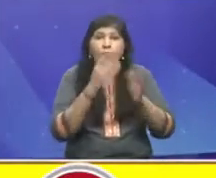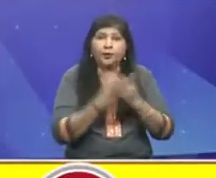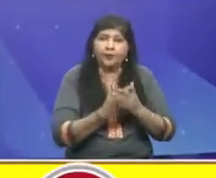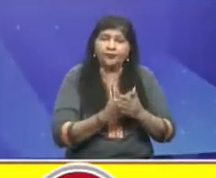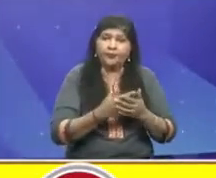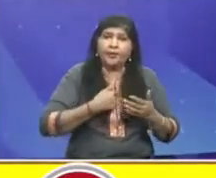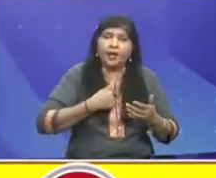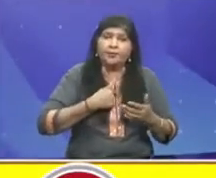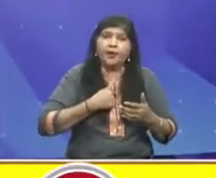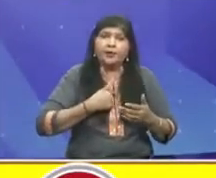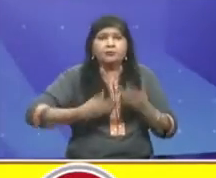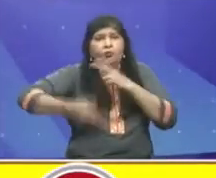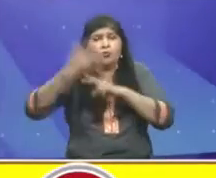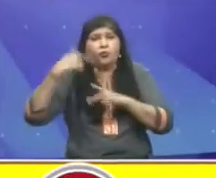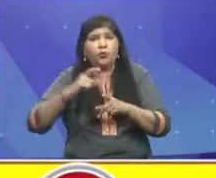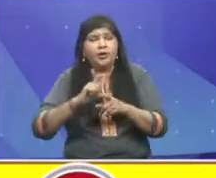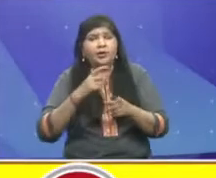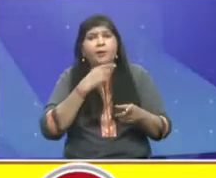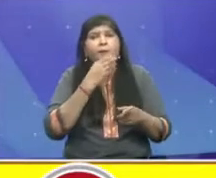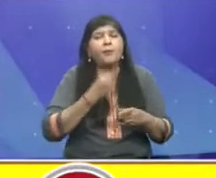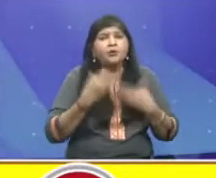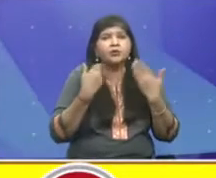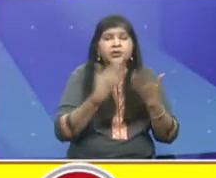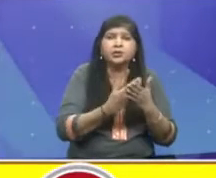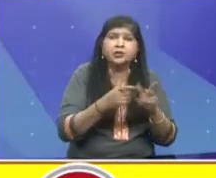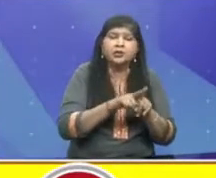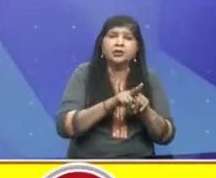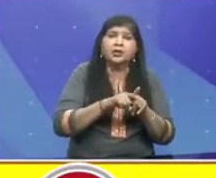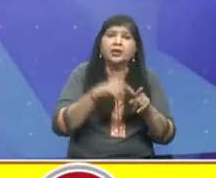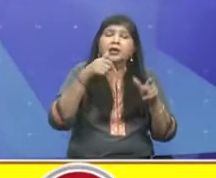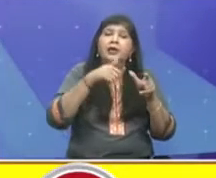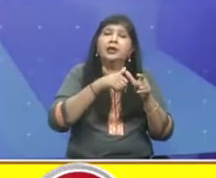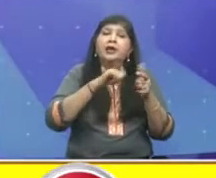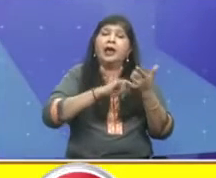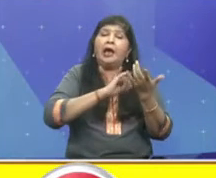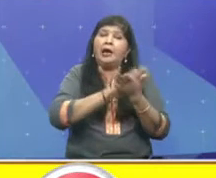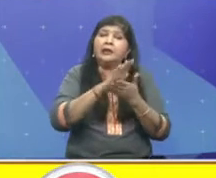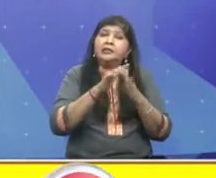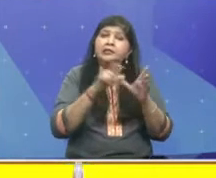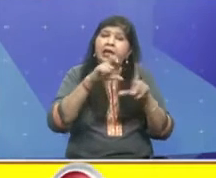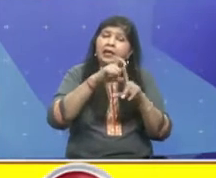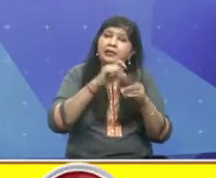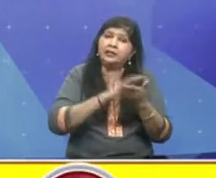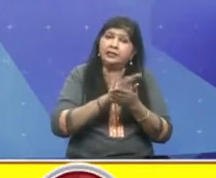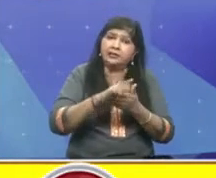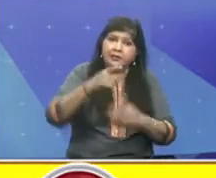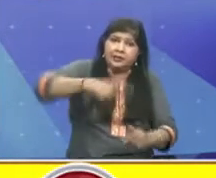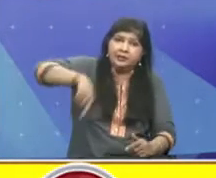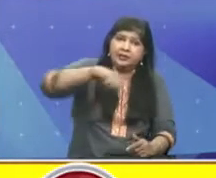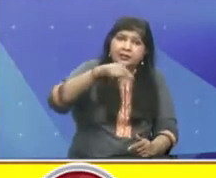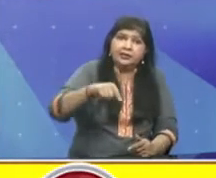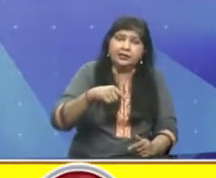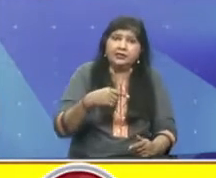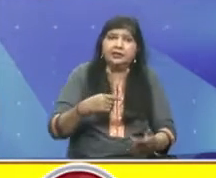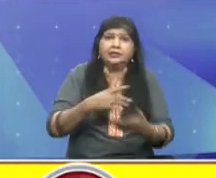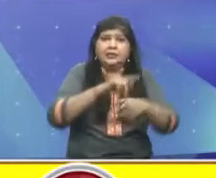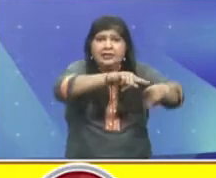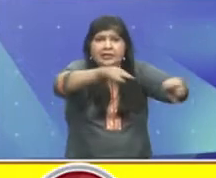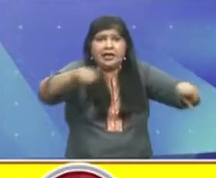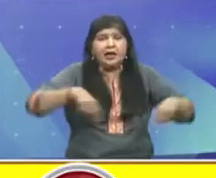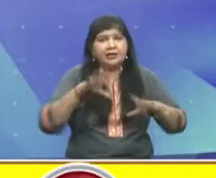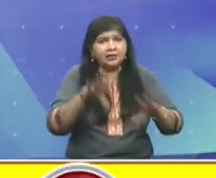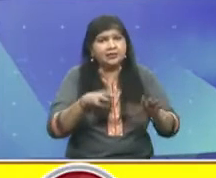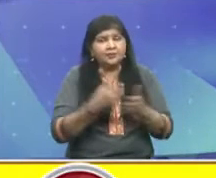हमारे संतों ने भी कहा है, यह आशा धरी चित्त में, यह आशा धरी